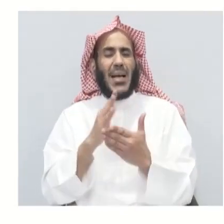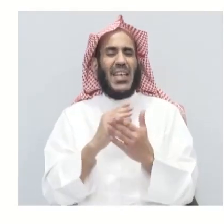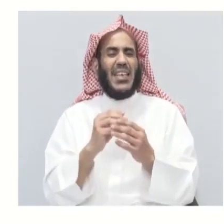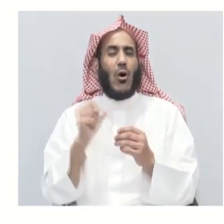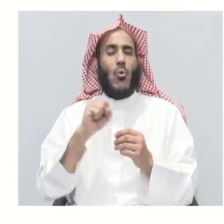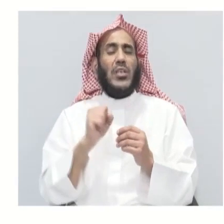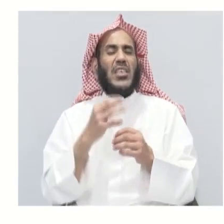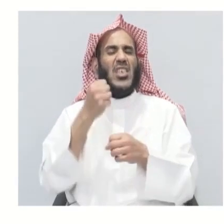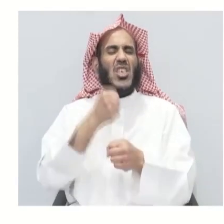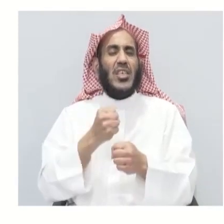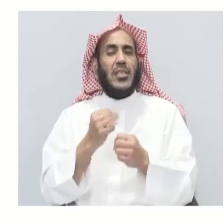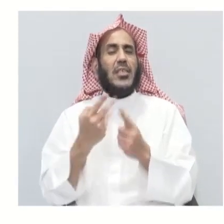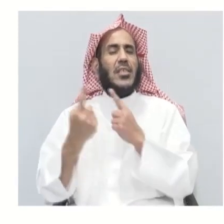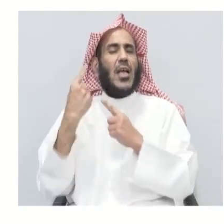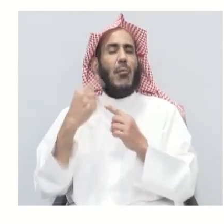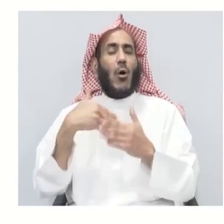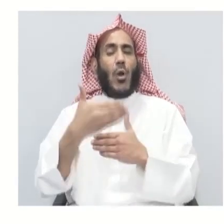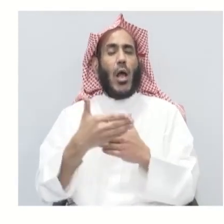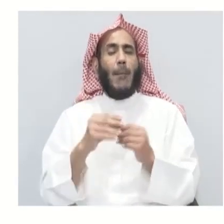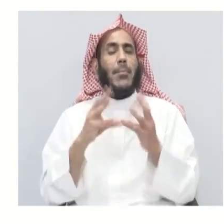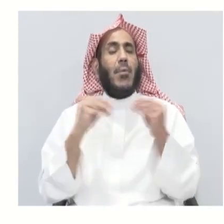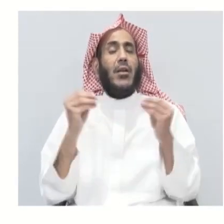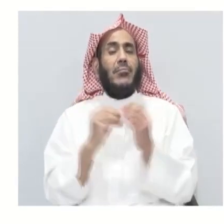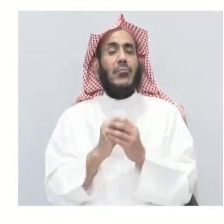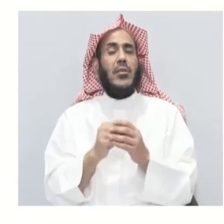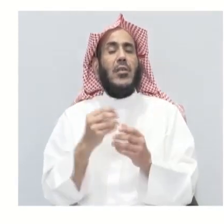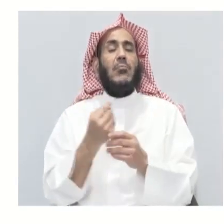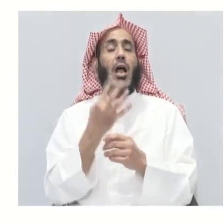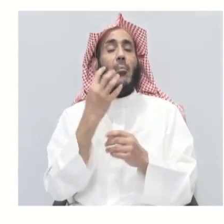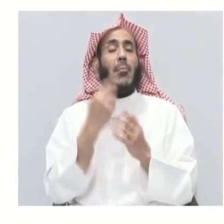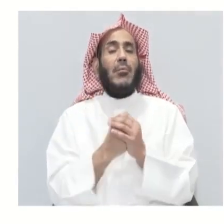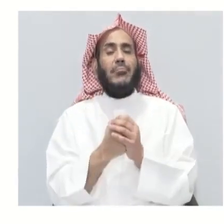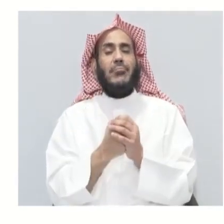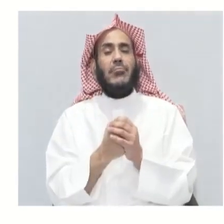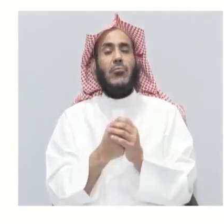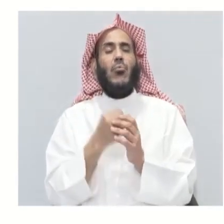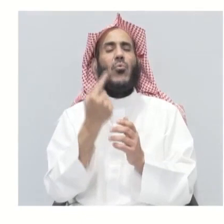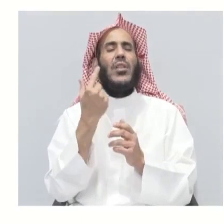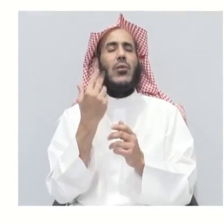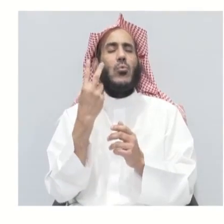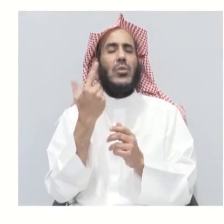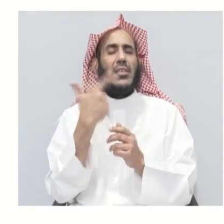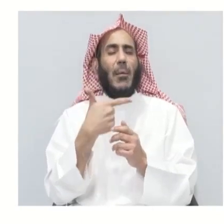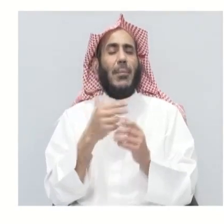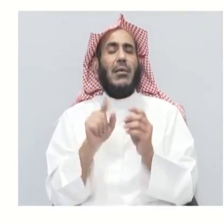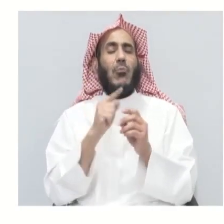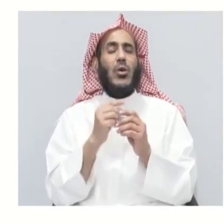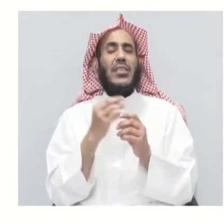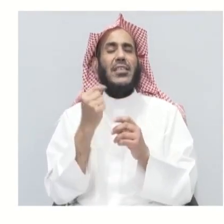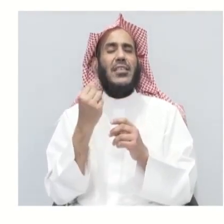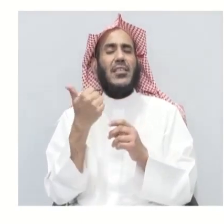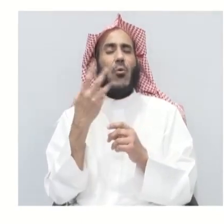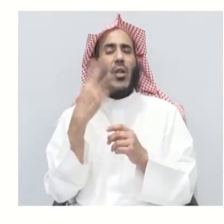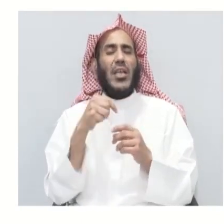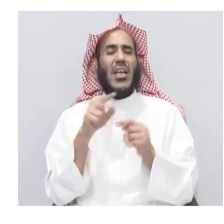الشده السابقه واللاحقه بمعنى ال 400 وكم 472 ب36 ساطرحها من قوه